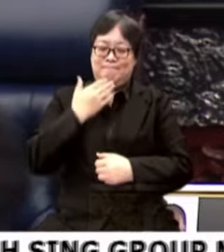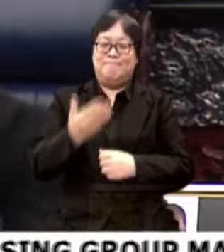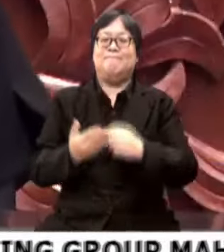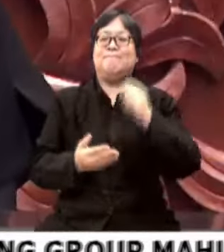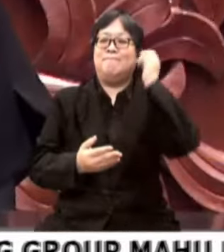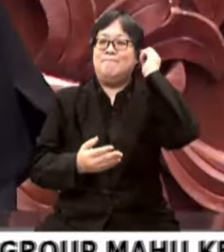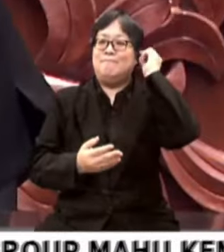semuanya